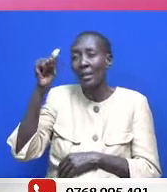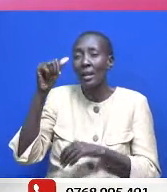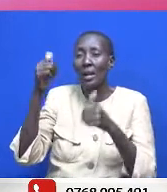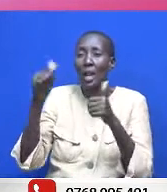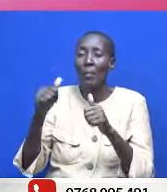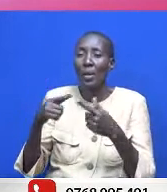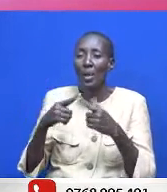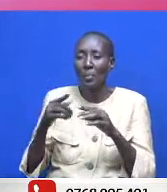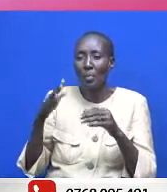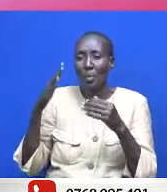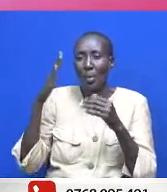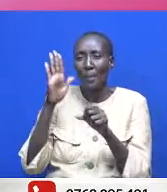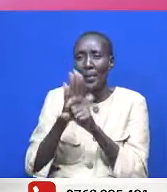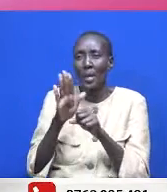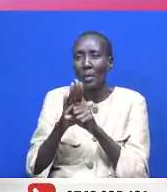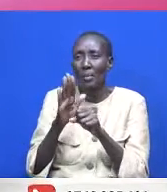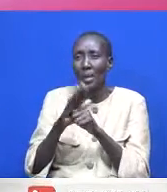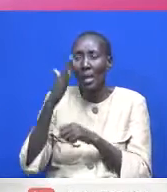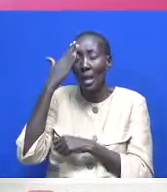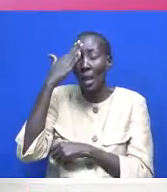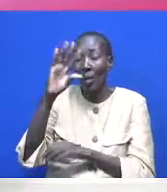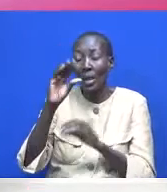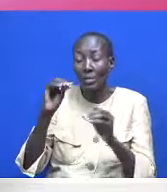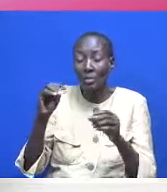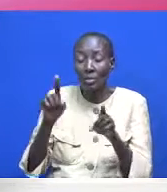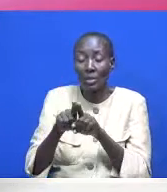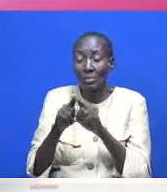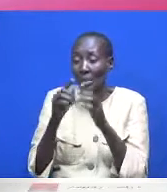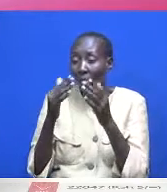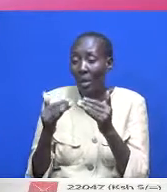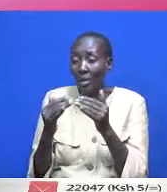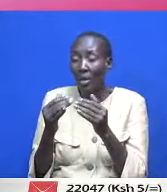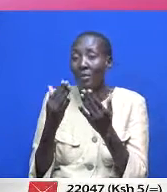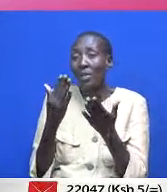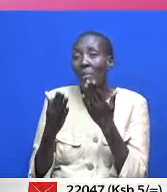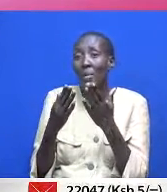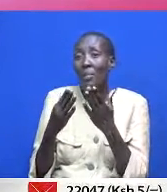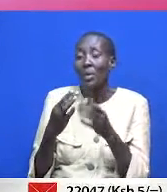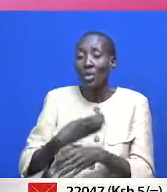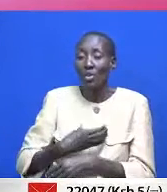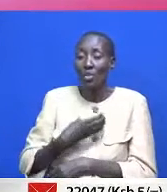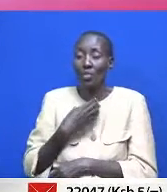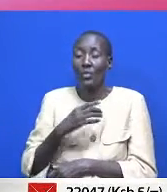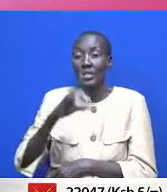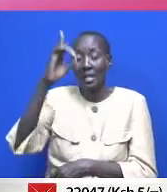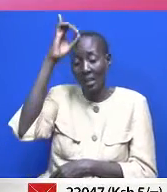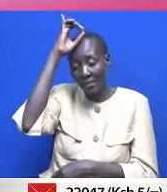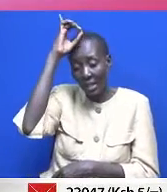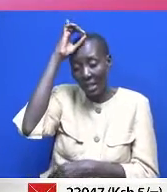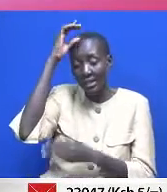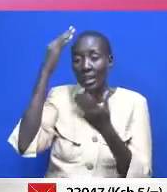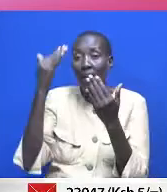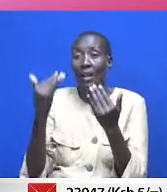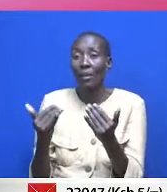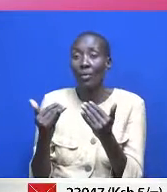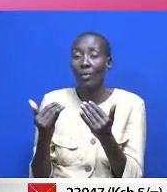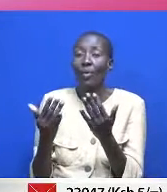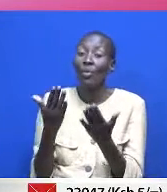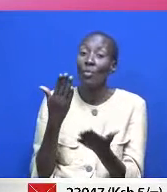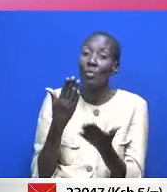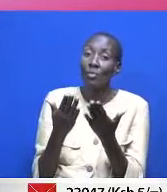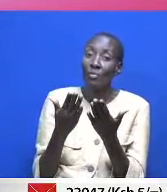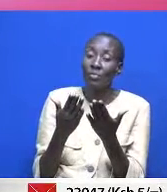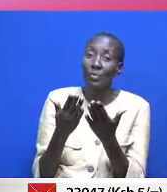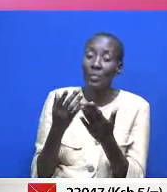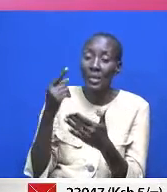habari. Hata haswa hata paka wa leo. Hawajui. Ukienda sasa utembee kule vijiji ama kule mashinani,